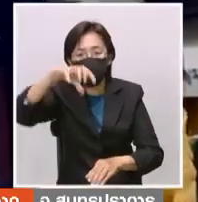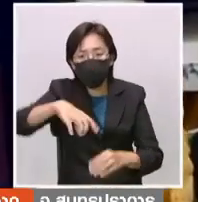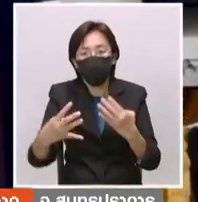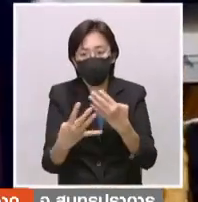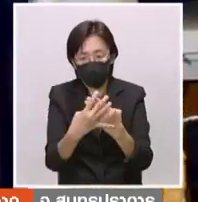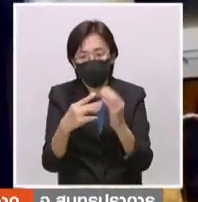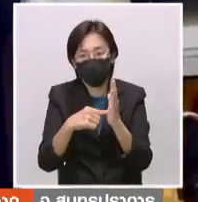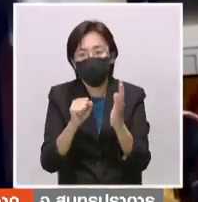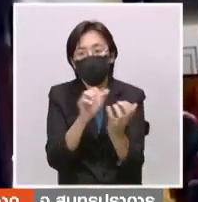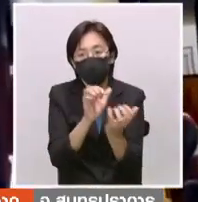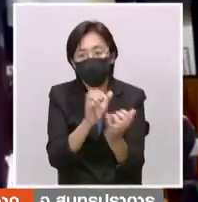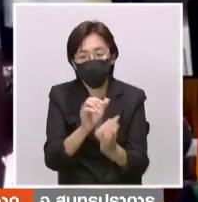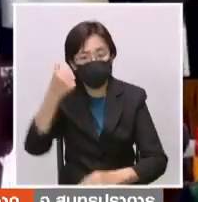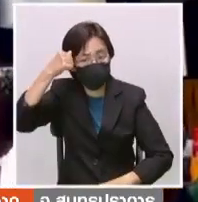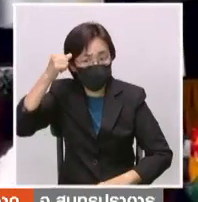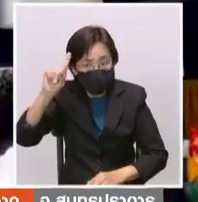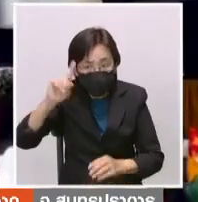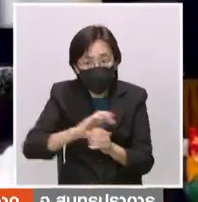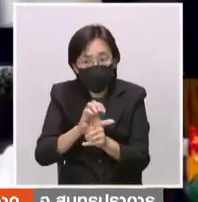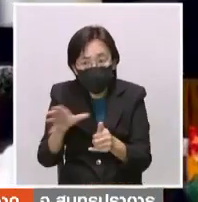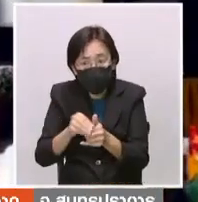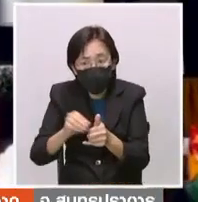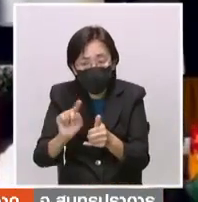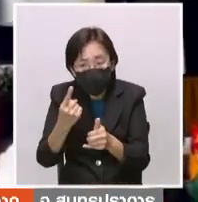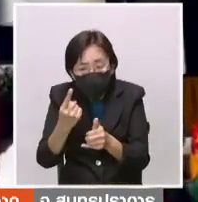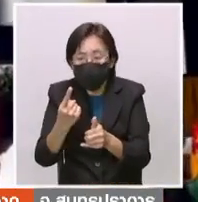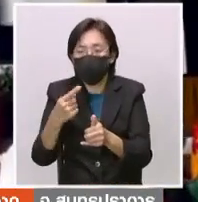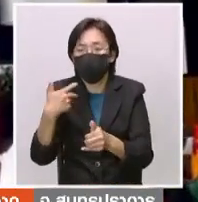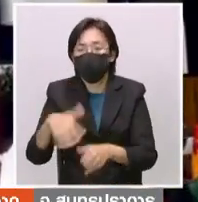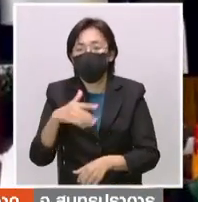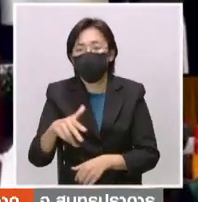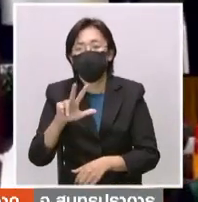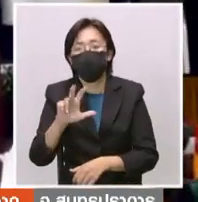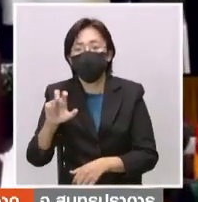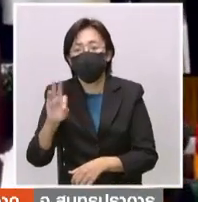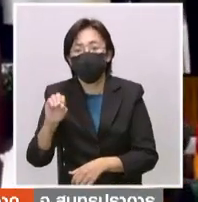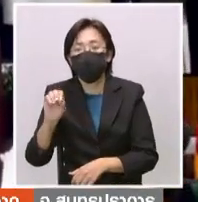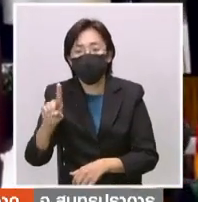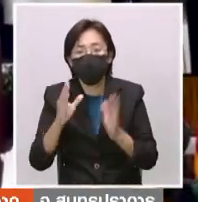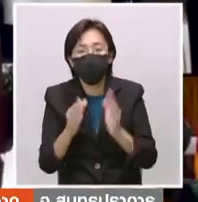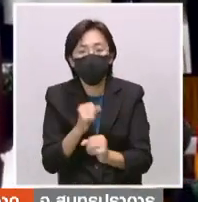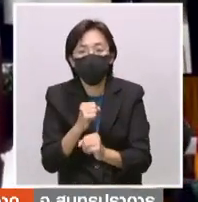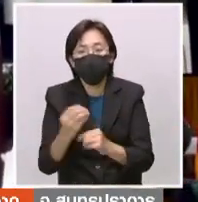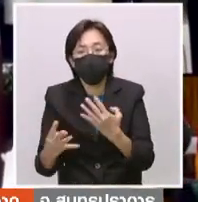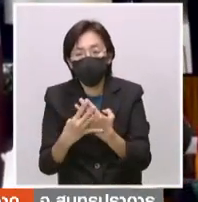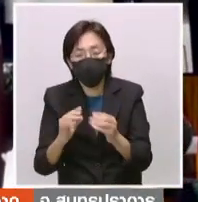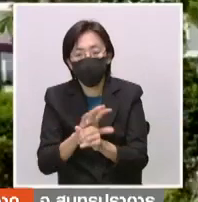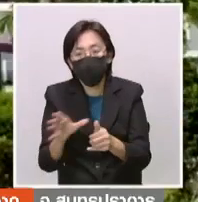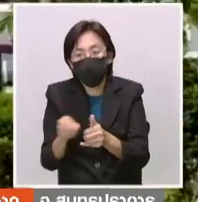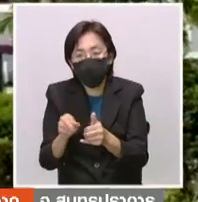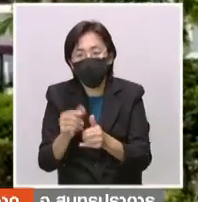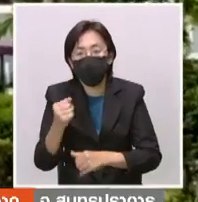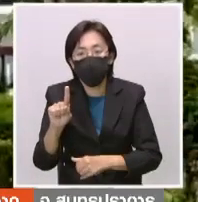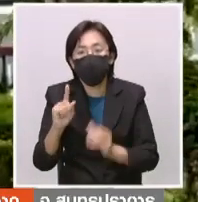ราการครับวันเดียวนะครับยอดผู้ติดเชื้อรายใหม่สูงถึง391คนมีเจ้าหน้าที่เรือนจำติดเชื้อแล้ว11ค